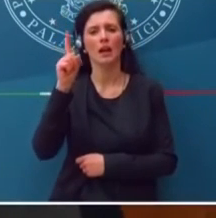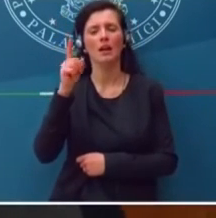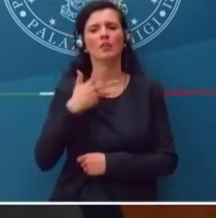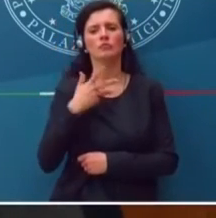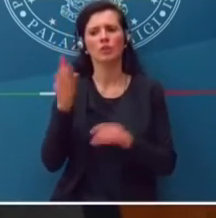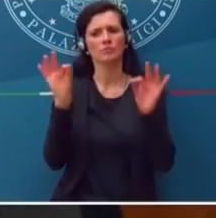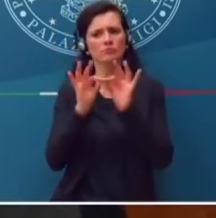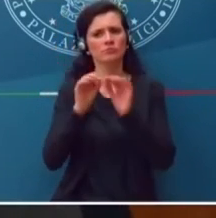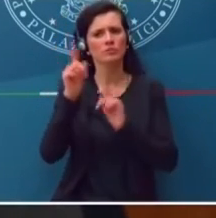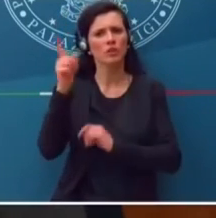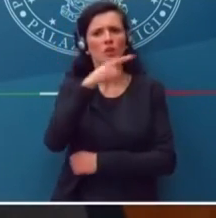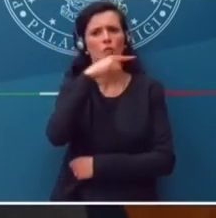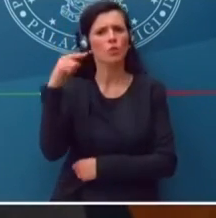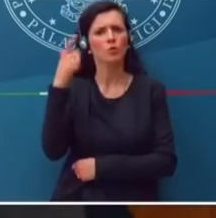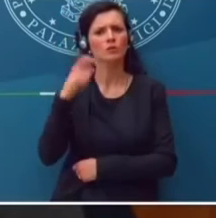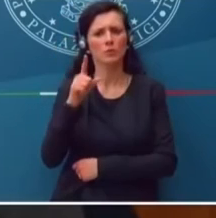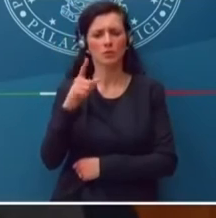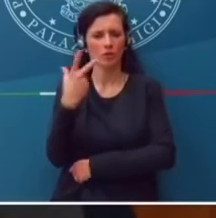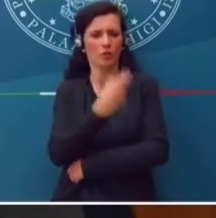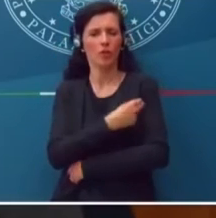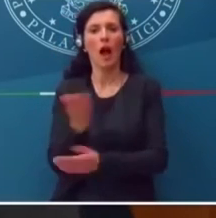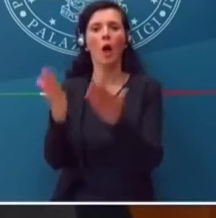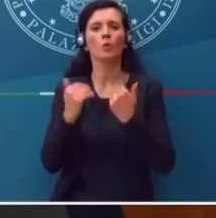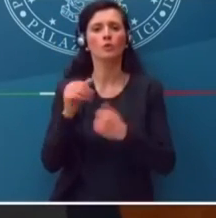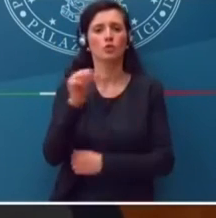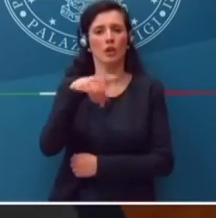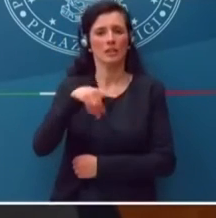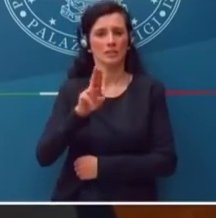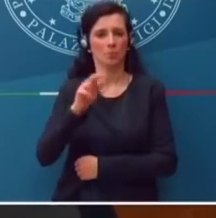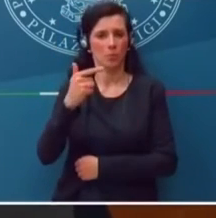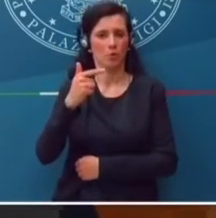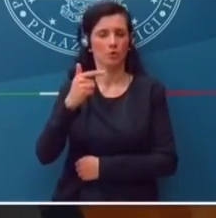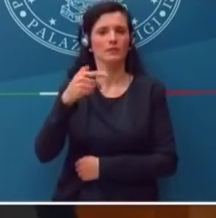Russia per l'acquisto dello Sputnik, una volta ovviamente che sarà approvato dall'Agenzia Europea del